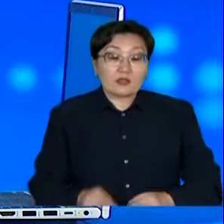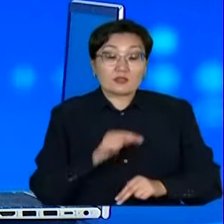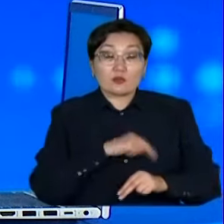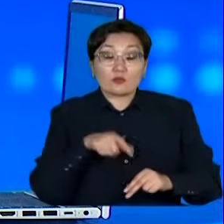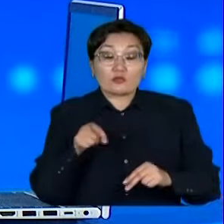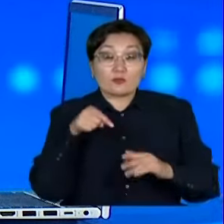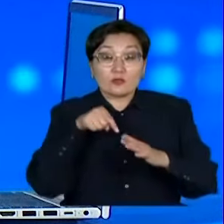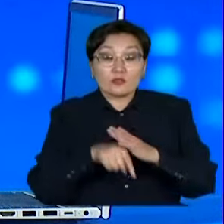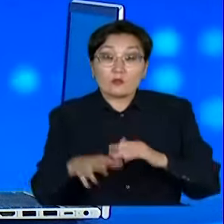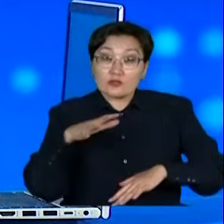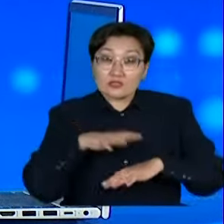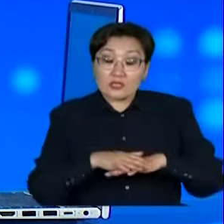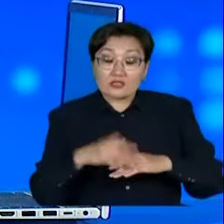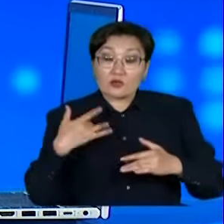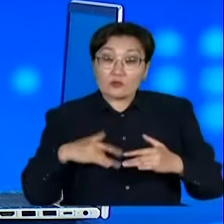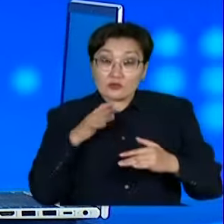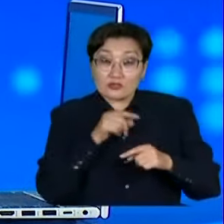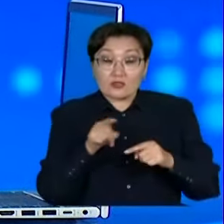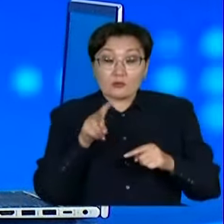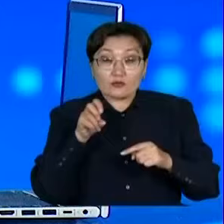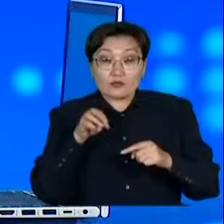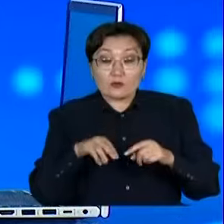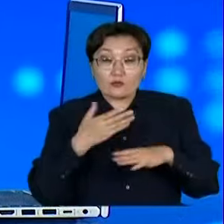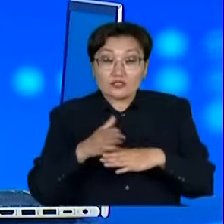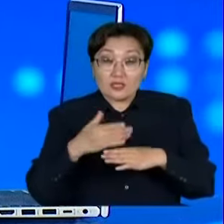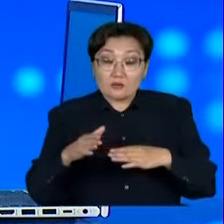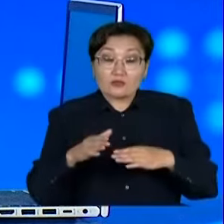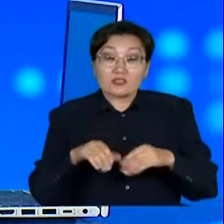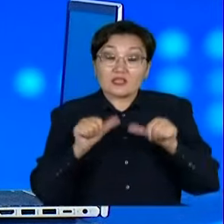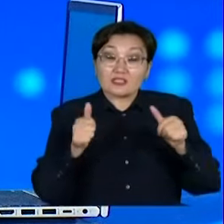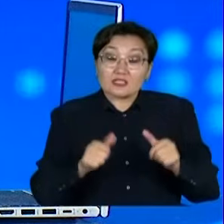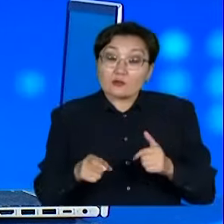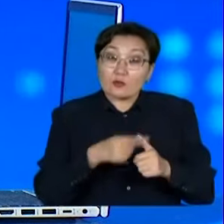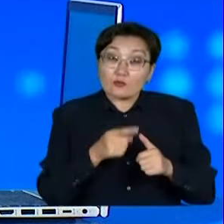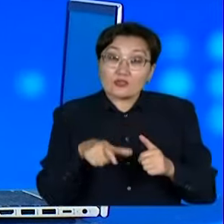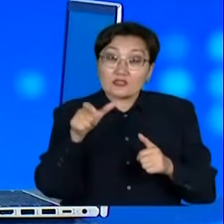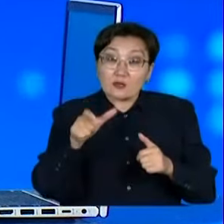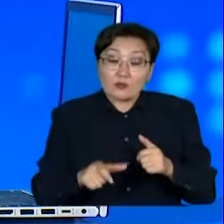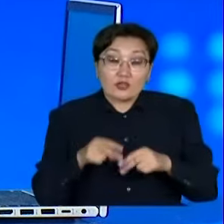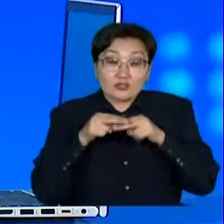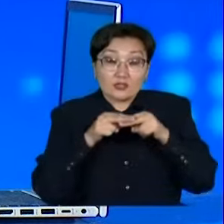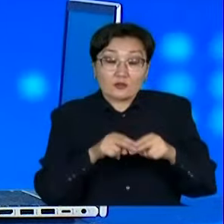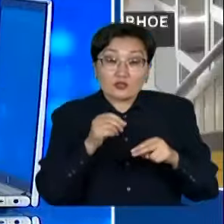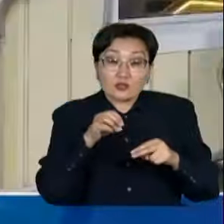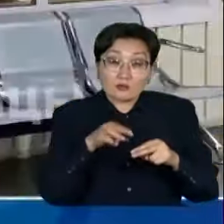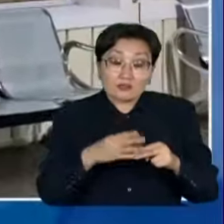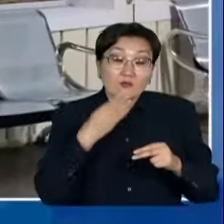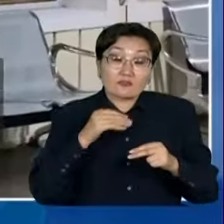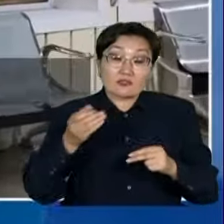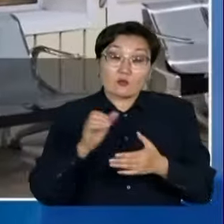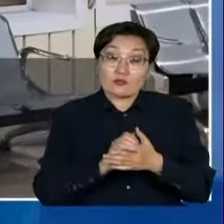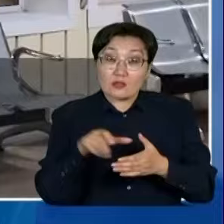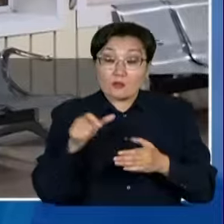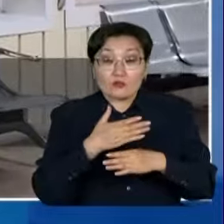Сотрудница одного из банков Таразия в течение 3 лет оформляла кредиты на имена клиентов, переводила деньги на счета своих знакомых,